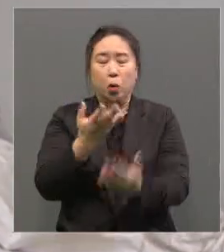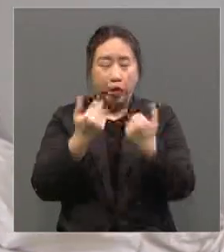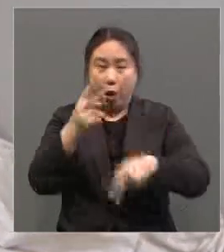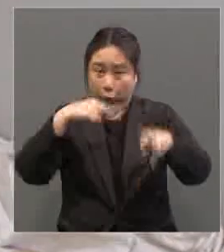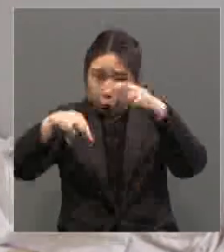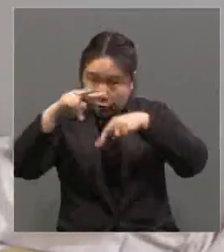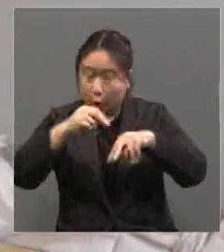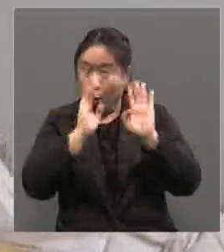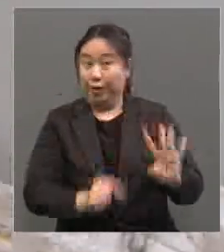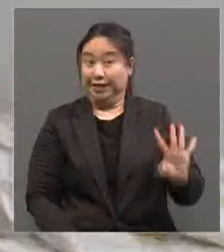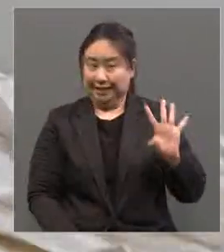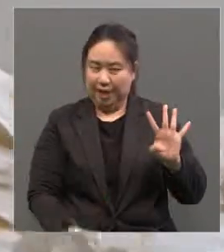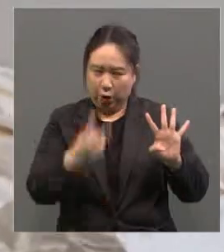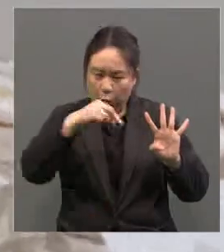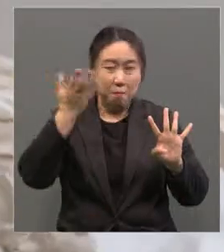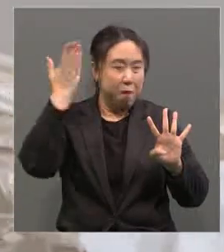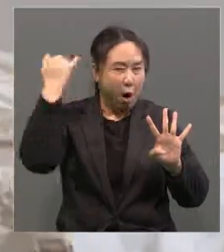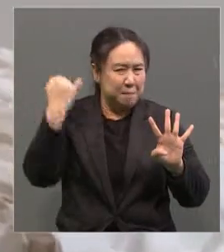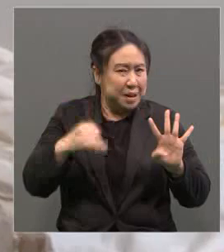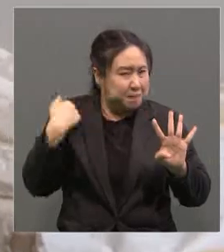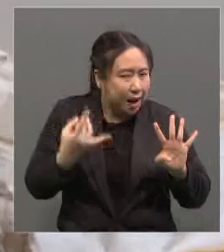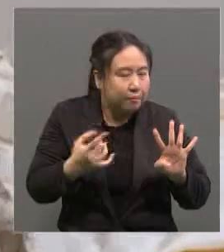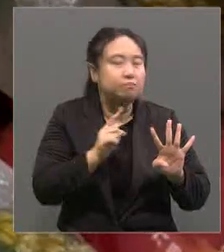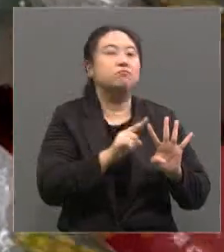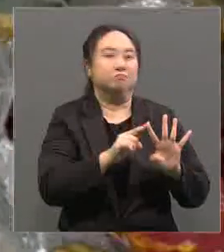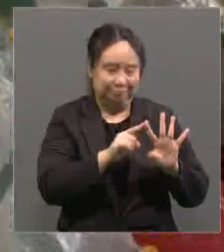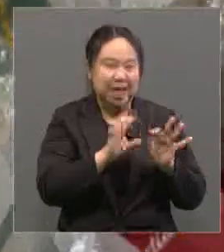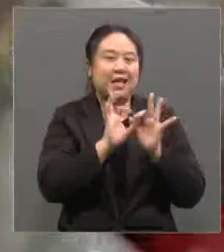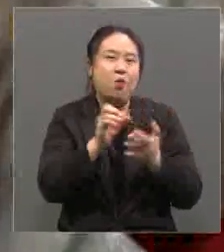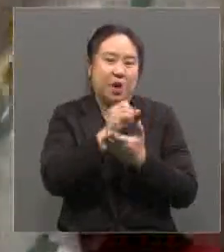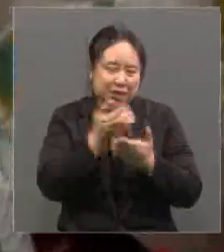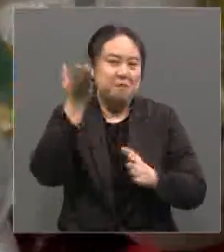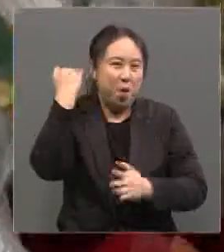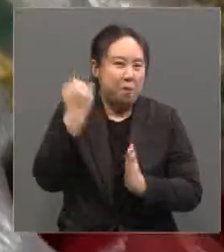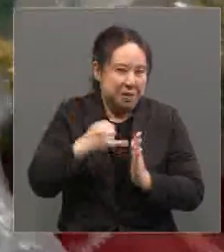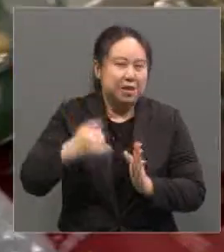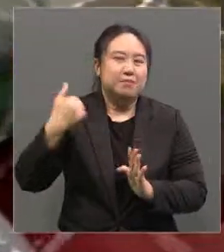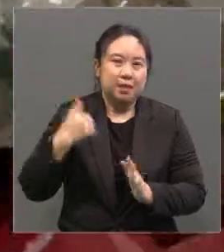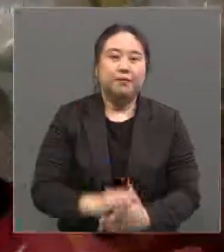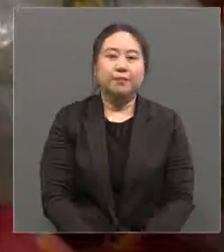ประวัติอาชญากรรมของผู้ต้องหาทั้งหมดพบว่ามีความเกี่ยวข้องกับคดียาเสพติดด้วย